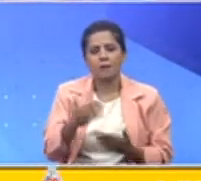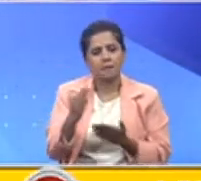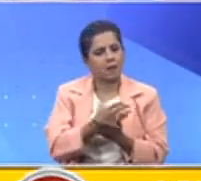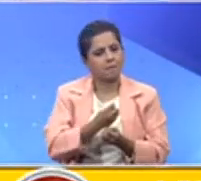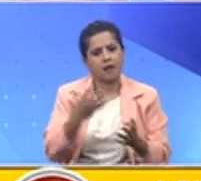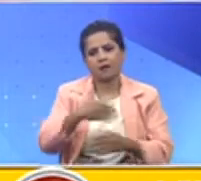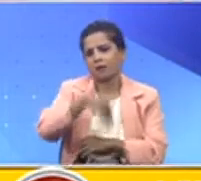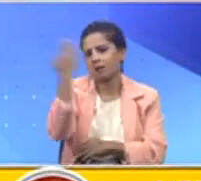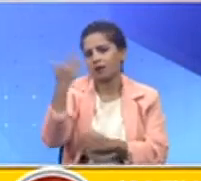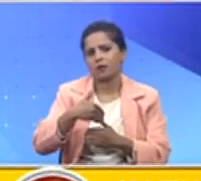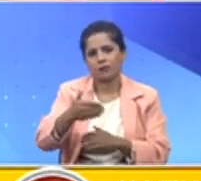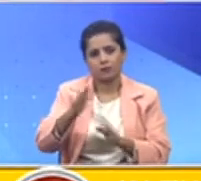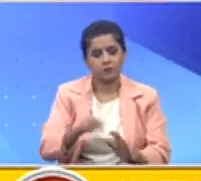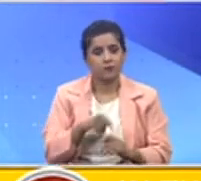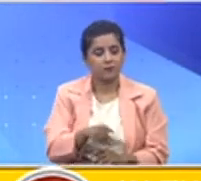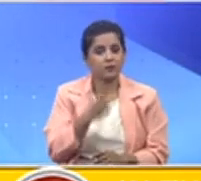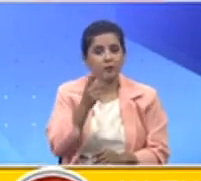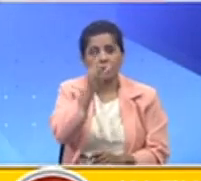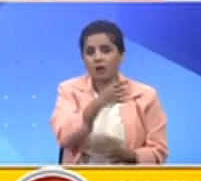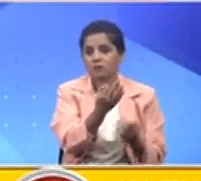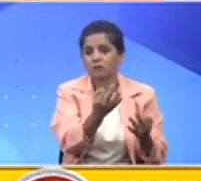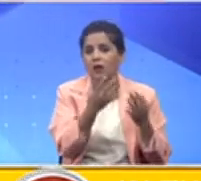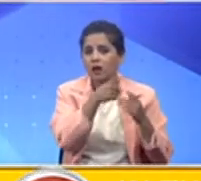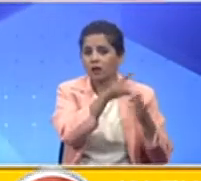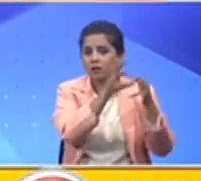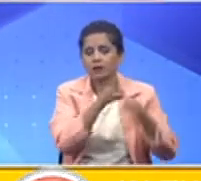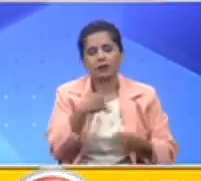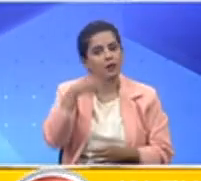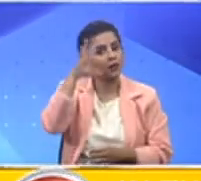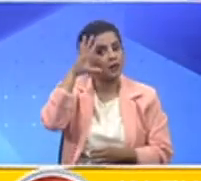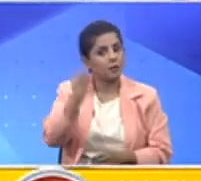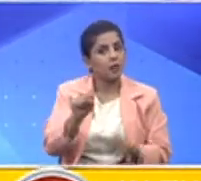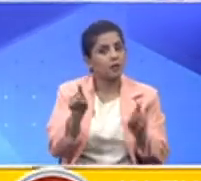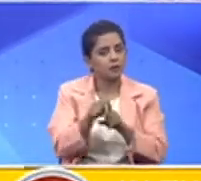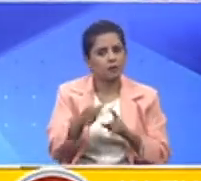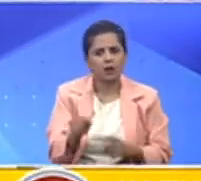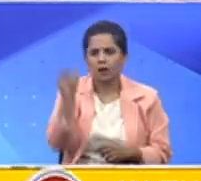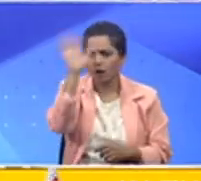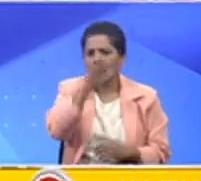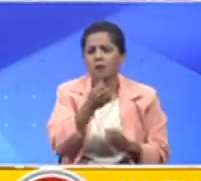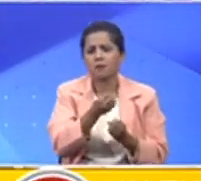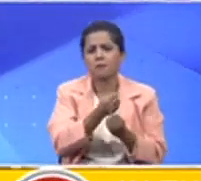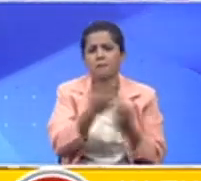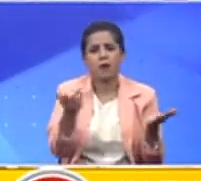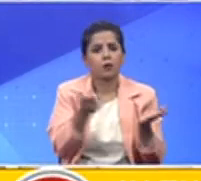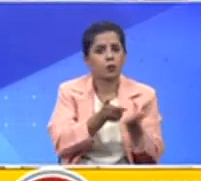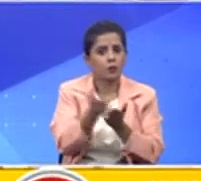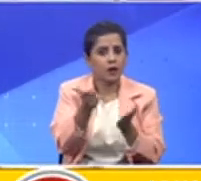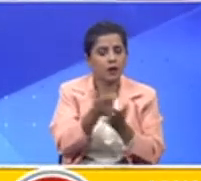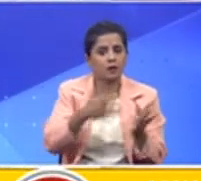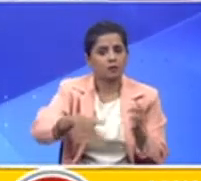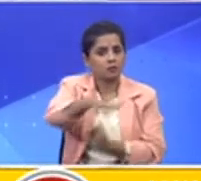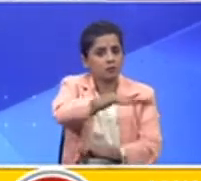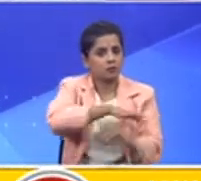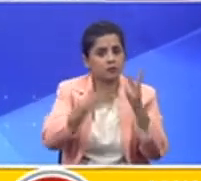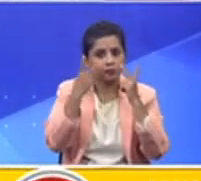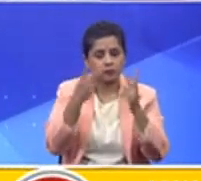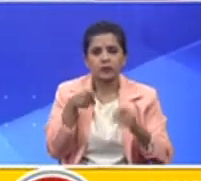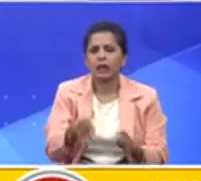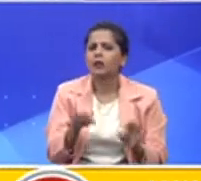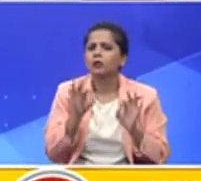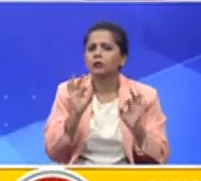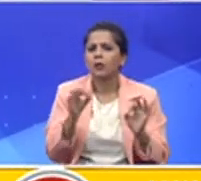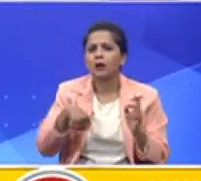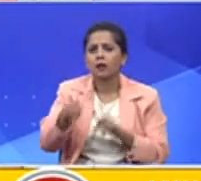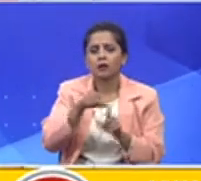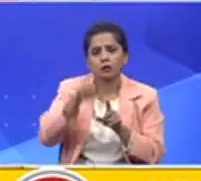होंगे। इन विभूतियों की स्मृति में देश की लाखो ग्राम पंचायतों में विशेश